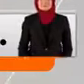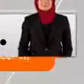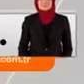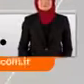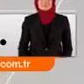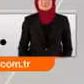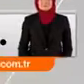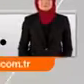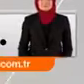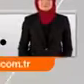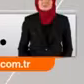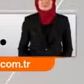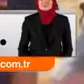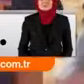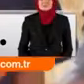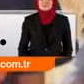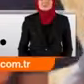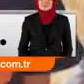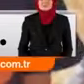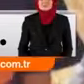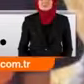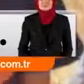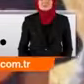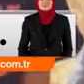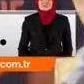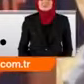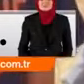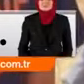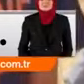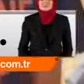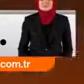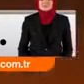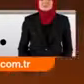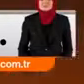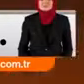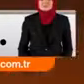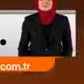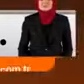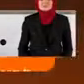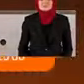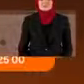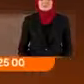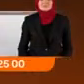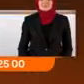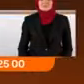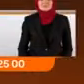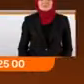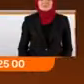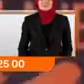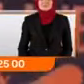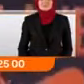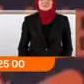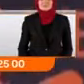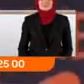tayvan'dan atladı için kayboldu Kare bir an önce kavuşmak istiyorum İnşallah bugün olsun Beşiktaş çok